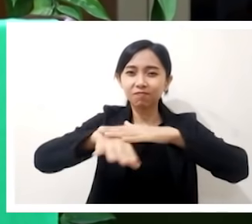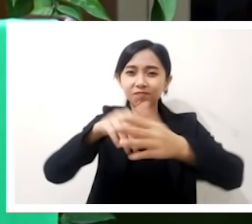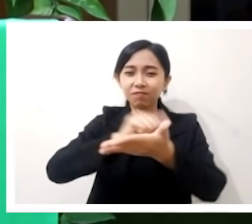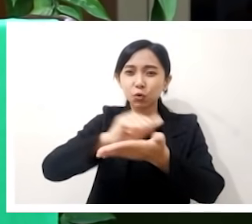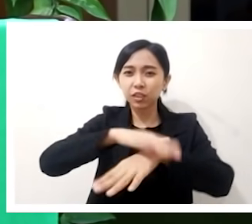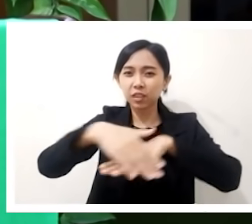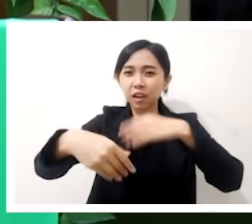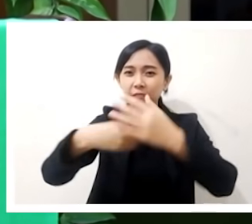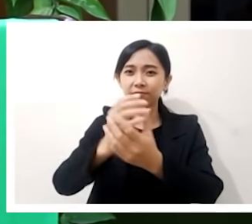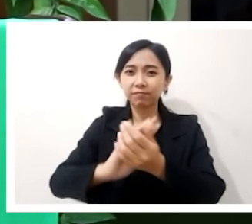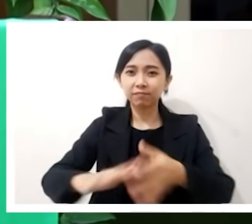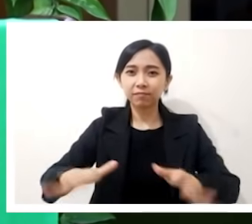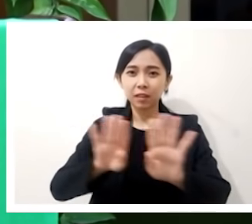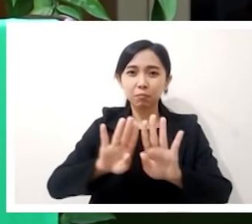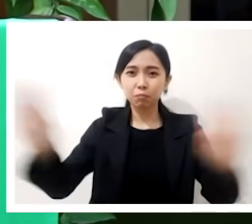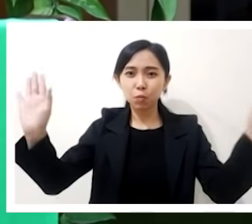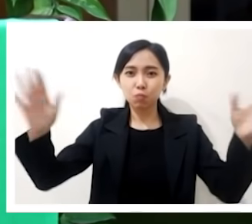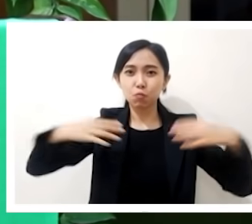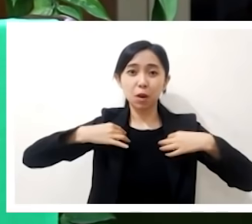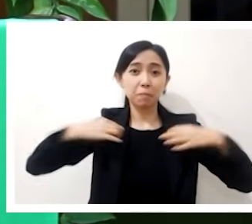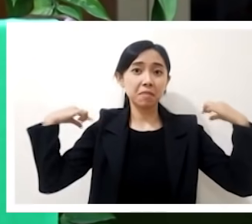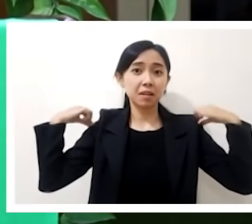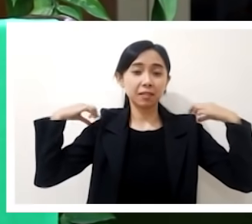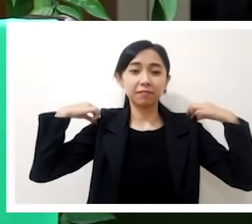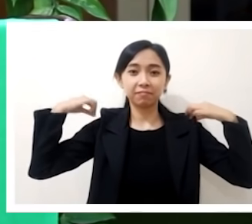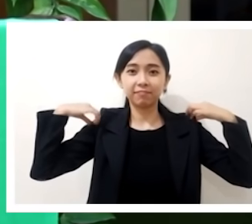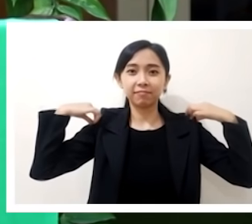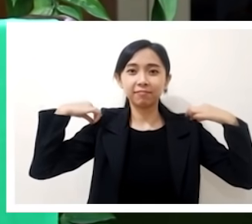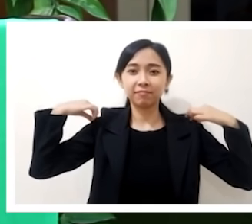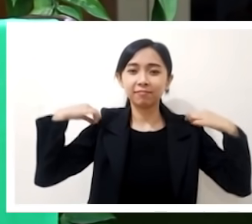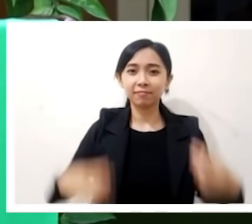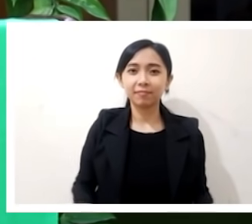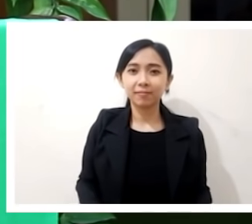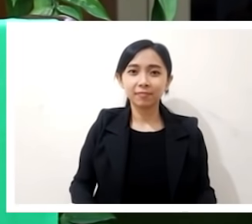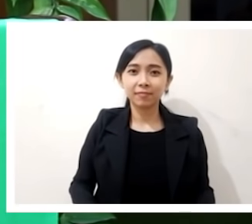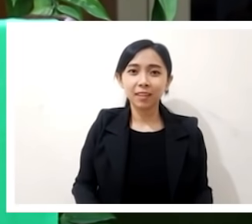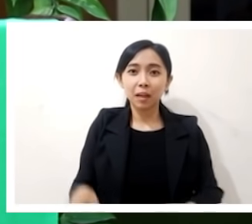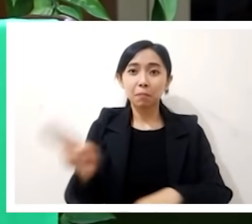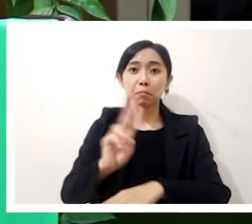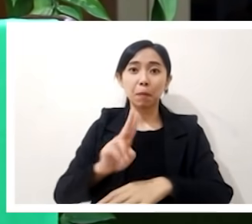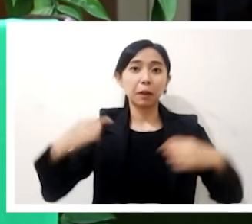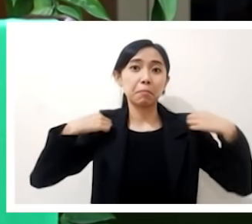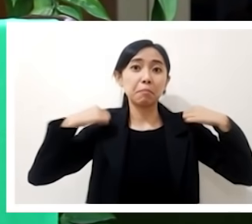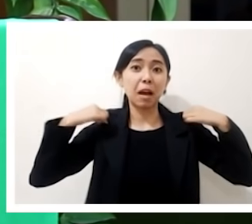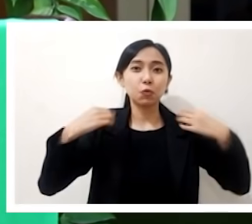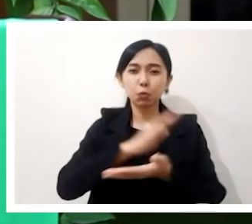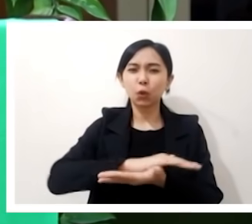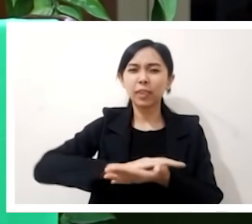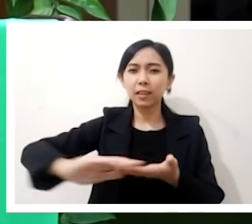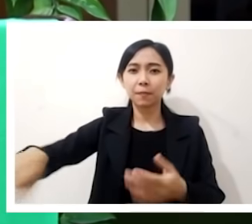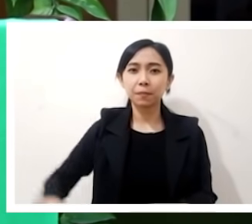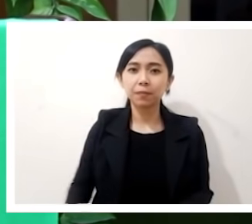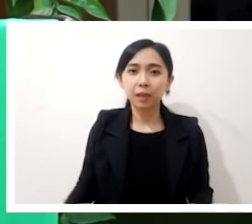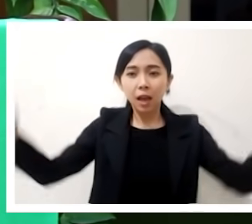kebesarannya, lalu mengenakan pakaian dari kain lenan yang putih bersih. Kemudian seekor sapi jantan